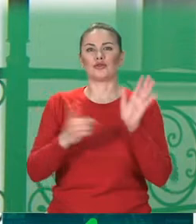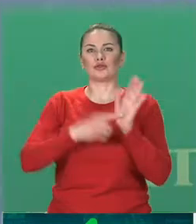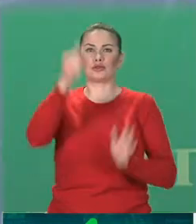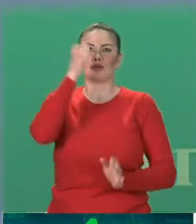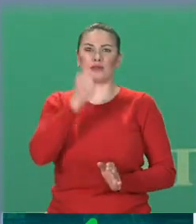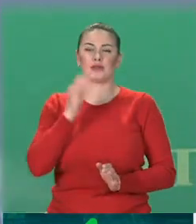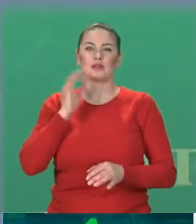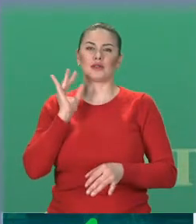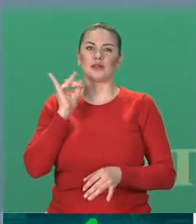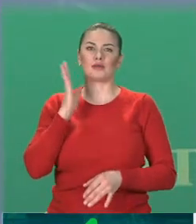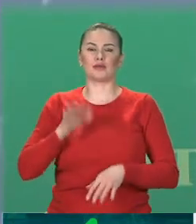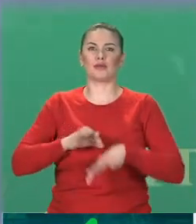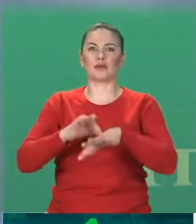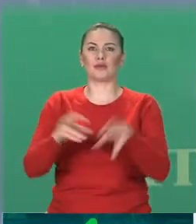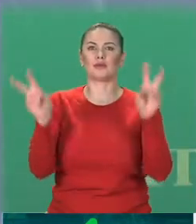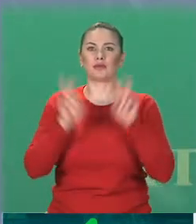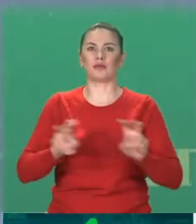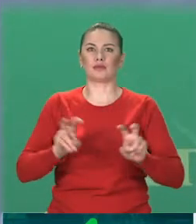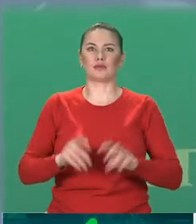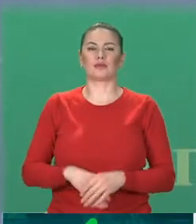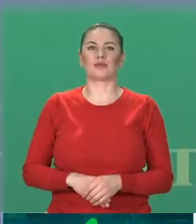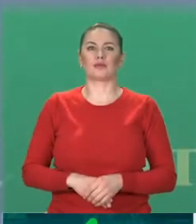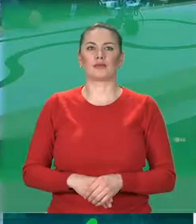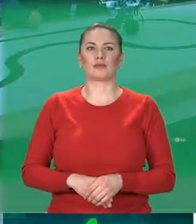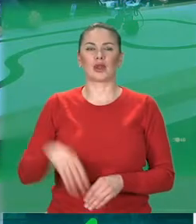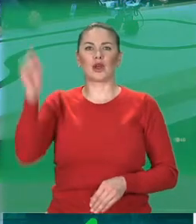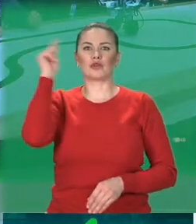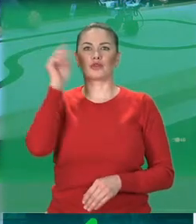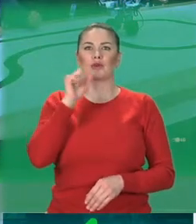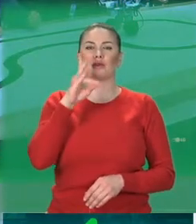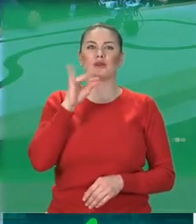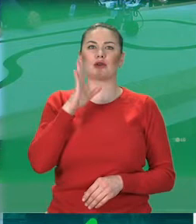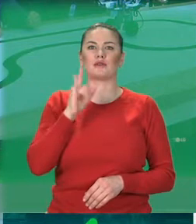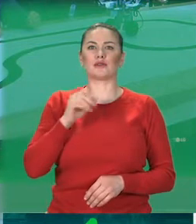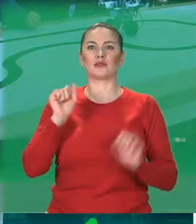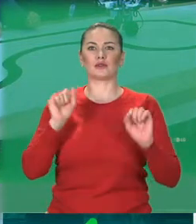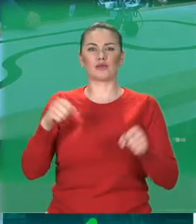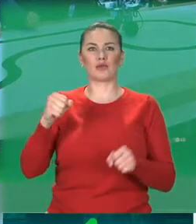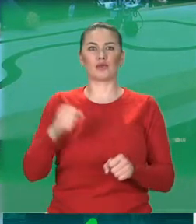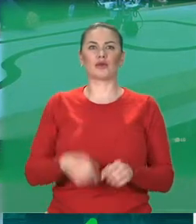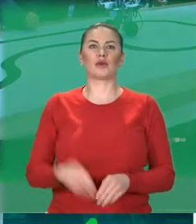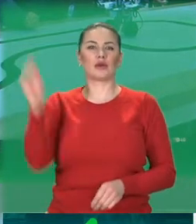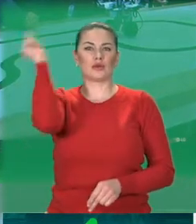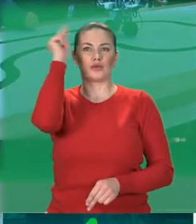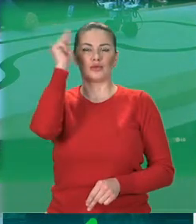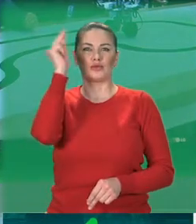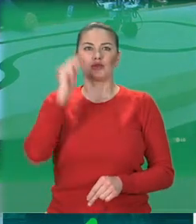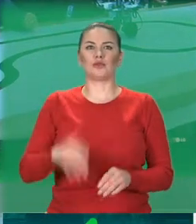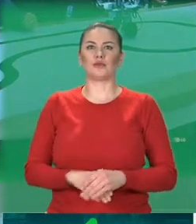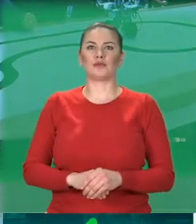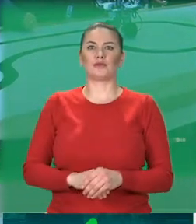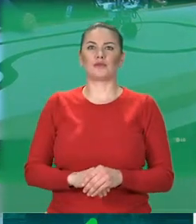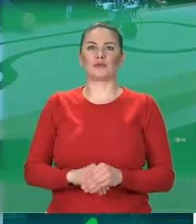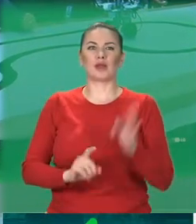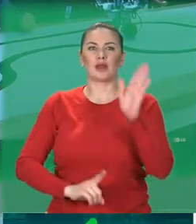производства. Сергей Суханов, Евгений Ахмадеев, телекомпания ОТВ. Школьники Анивы теперь смогут осваивать азы робототехники, не выезжая